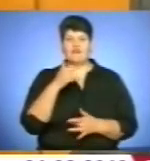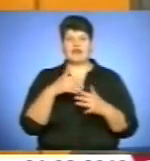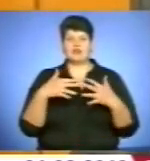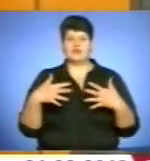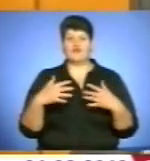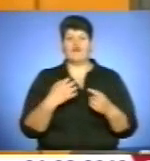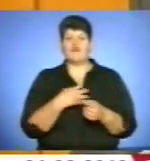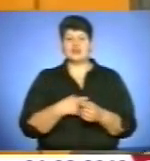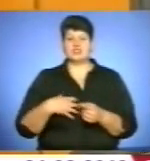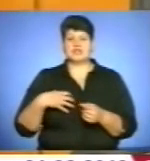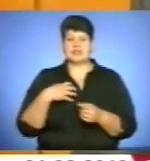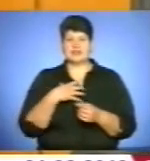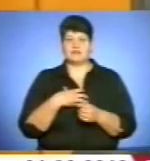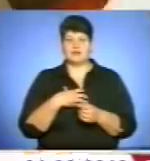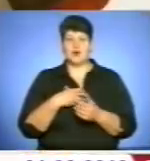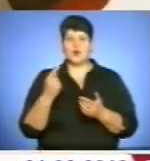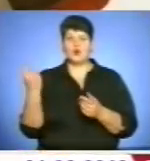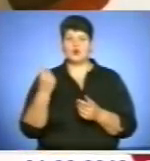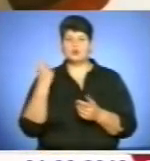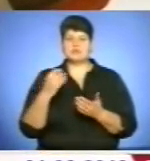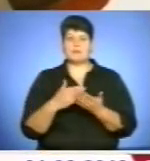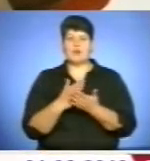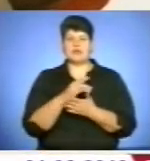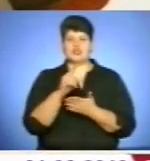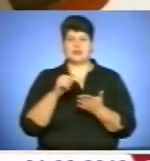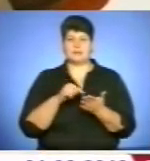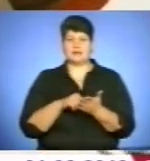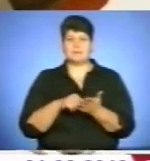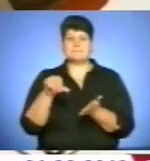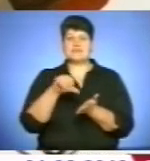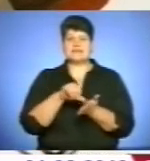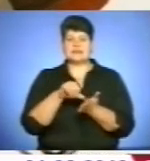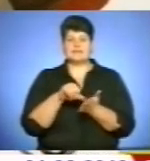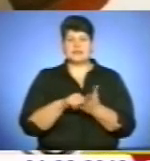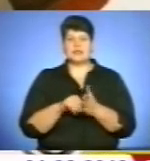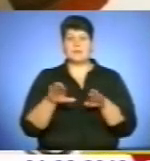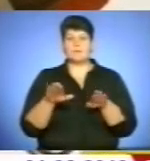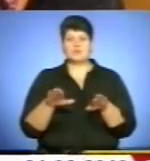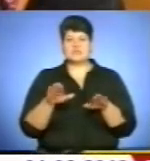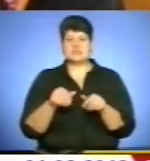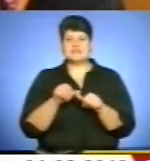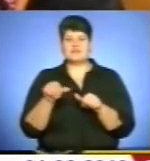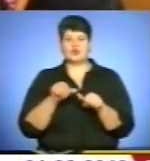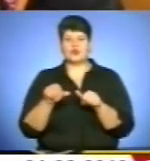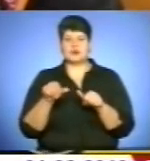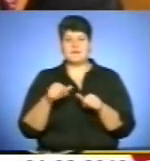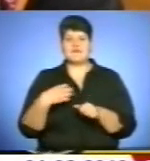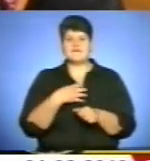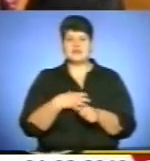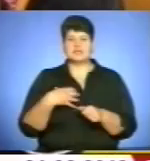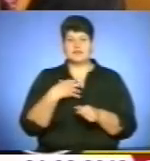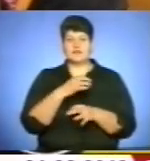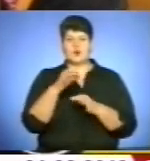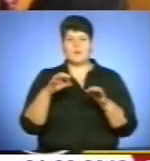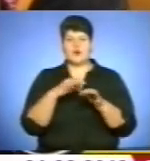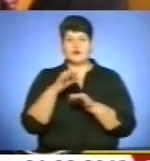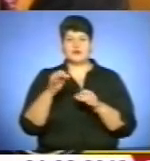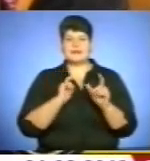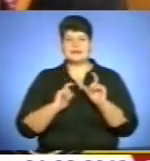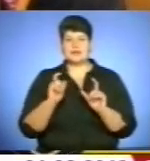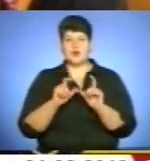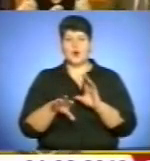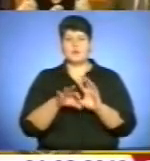господарських та політичних питань. Представники президії облради виокремили найважливіші для обговорення на сесії питання – обрання